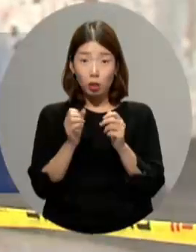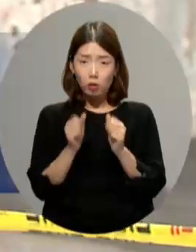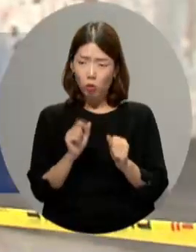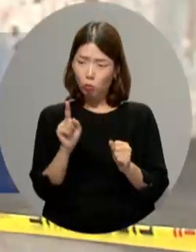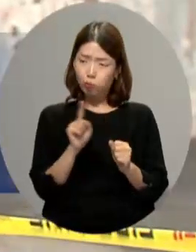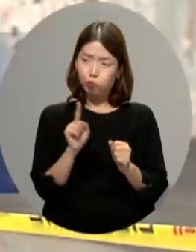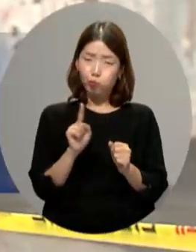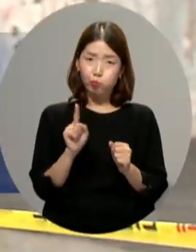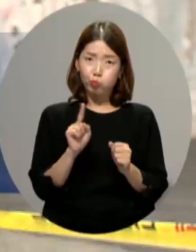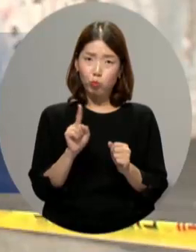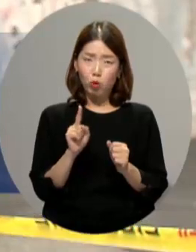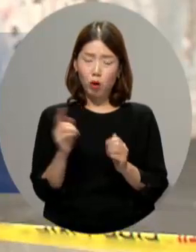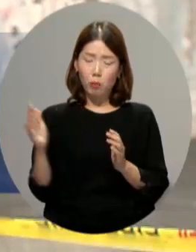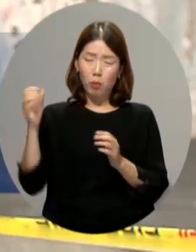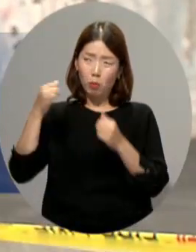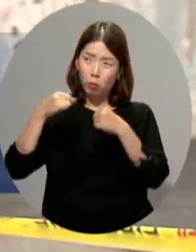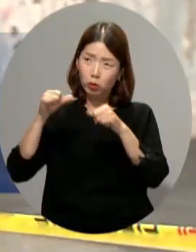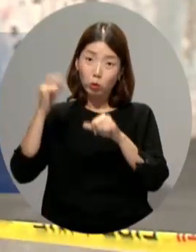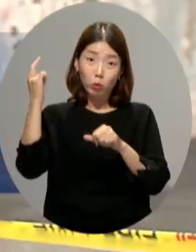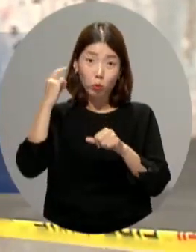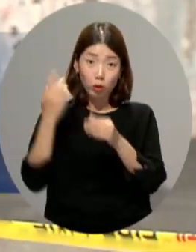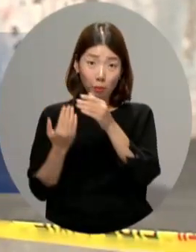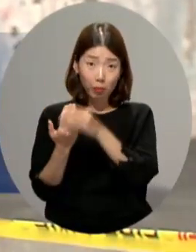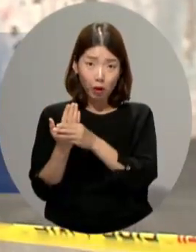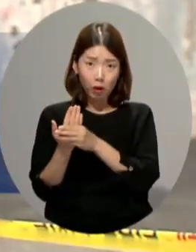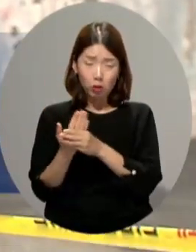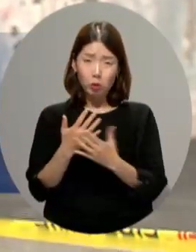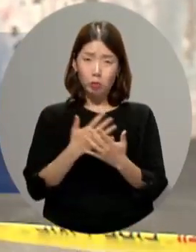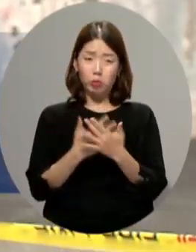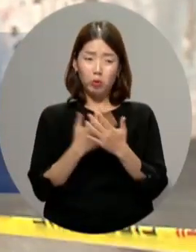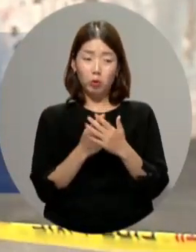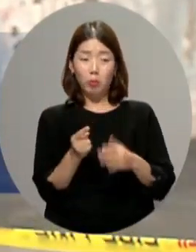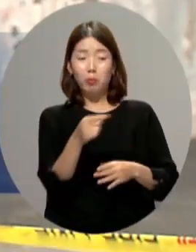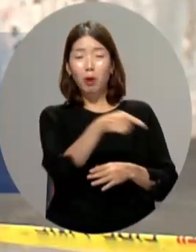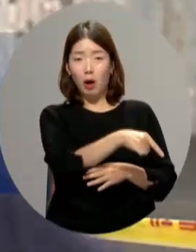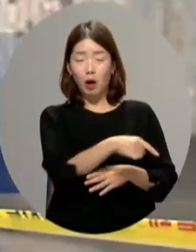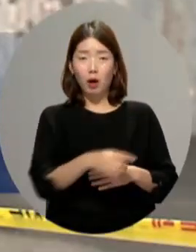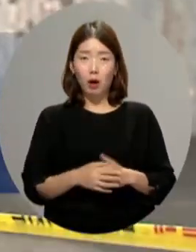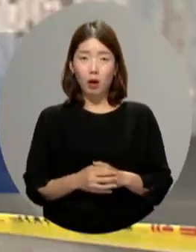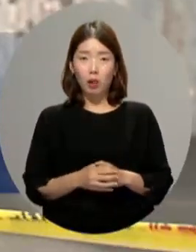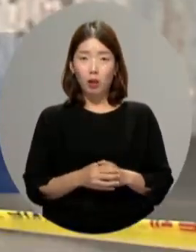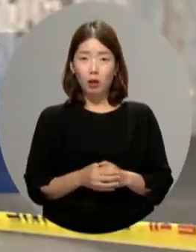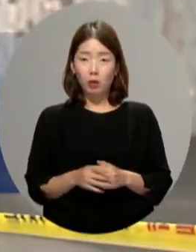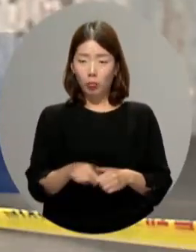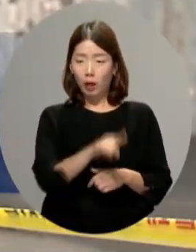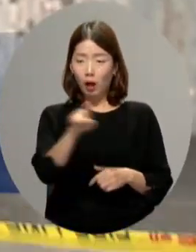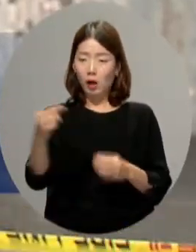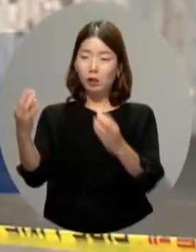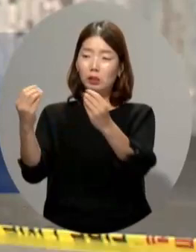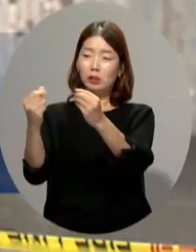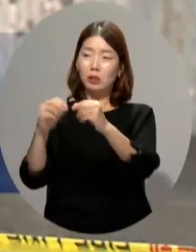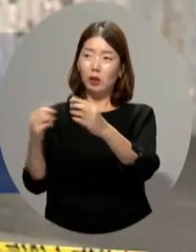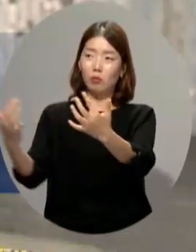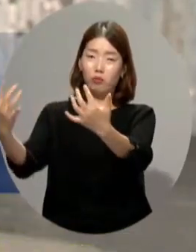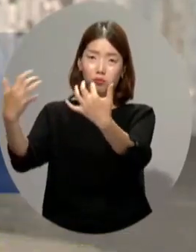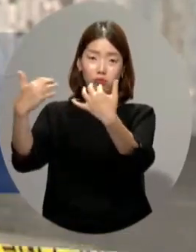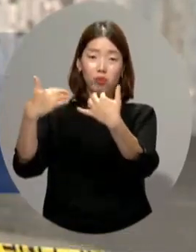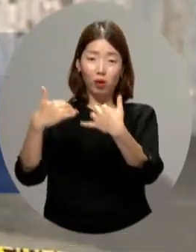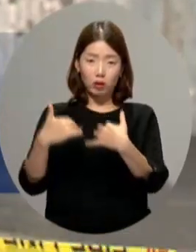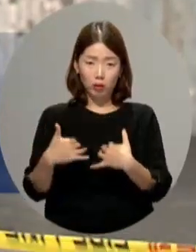이상하게 뭐 부딪히는 소리, 깨지는 소리 뭐 그런 소리가 나서 불안해서 밖으로 나왔대요. 침대랑 완전 흙이랑 다 덮어놨으니까